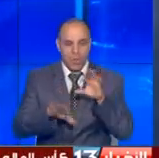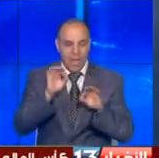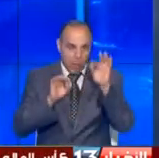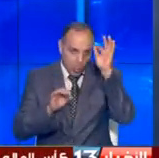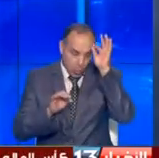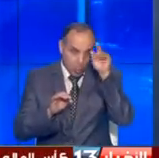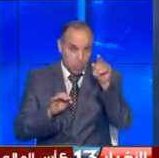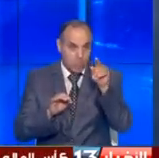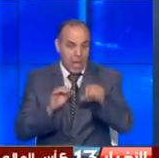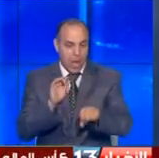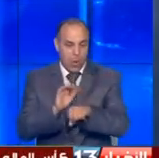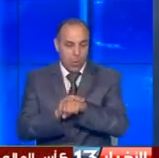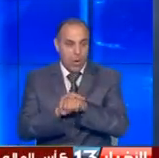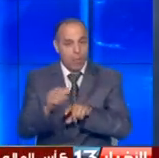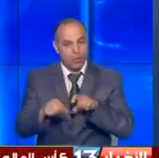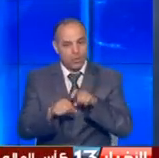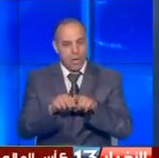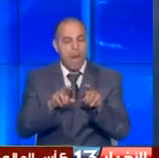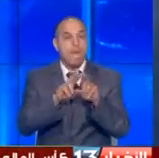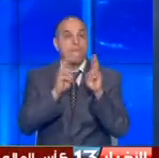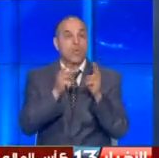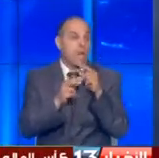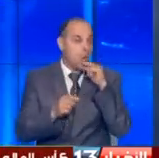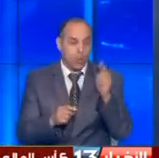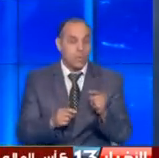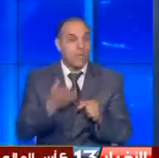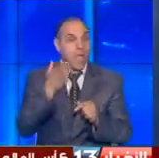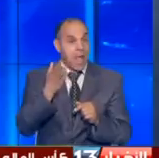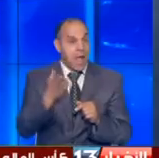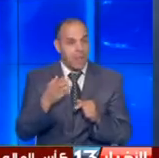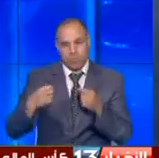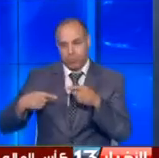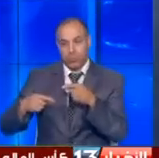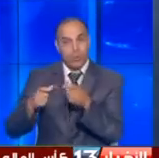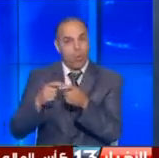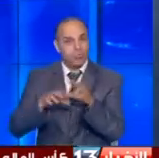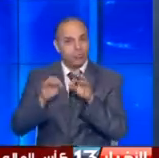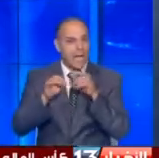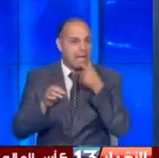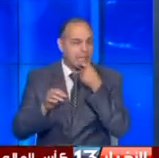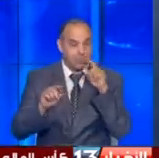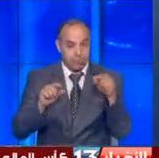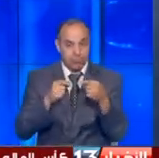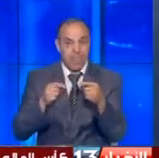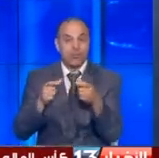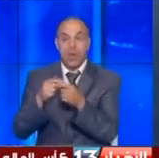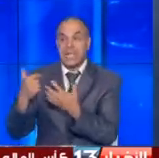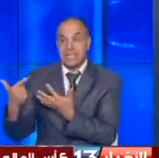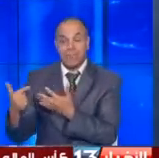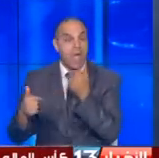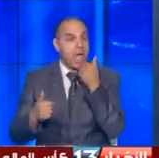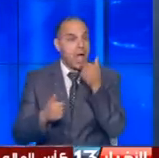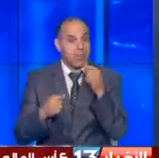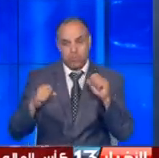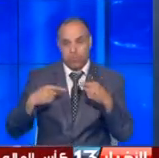الوطني التونسي لكرة القدم مشاركته في مونديال روسيا بملاقاة نظيره الإنجليزي لحساب أولى جولات المجموعة السابعة، وفي